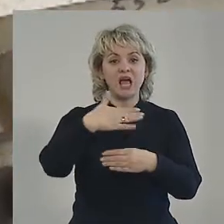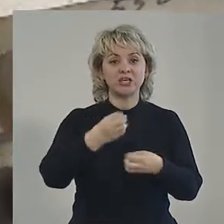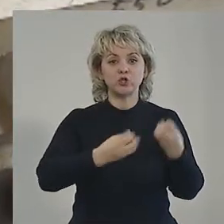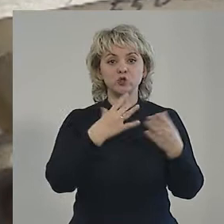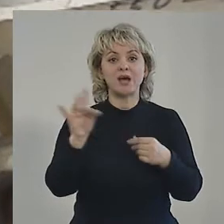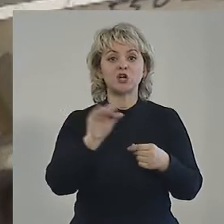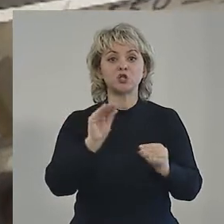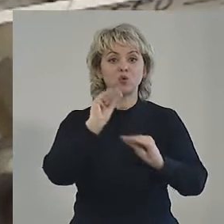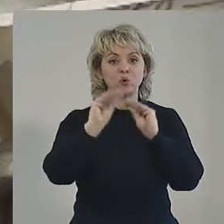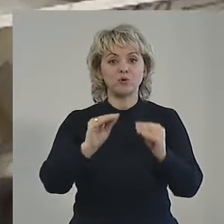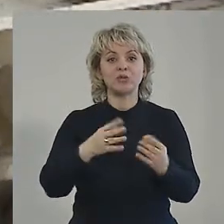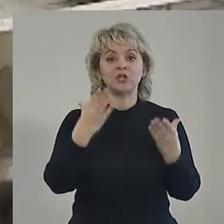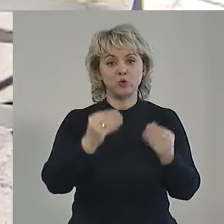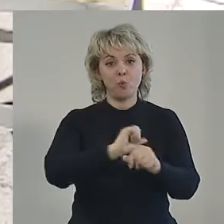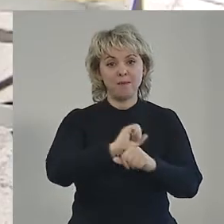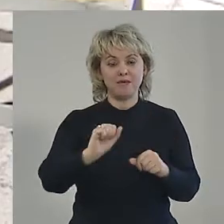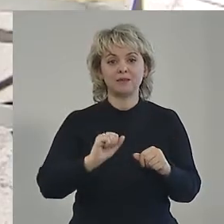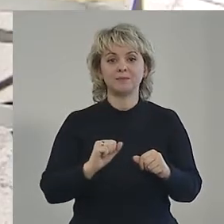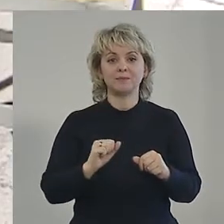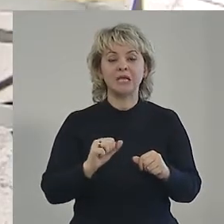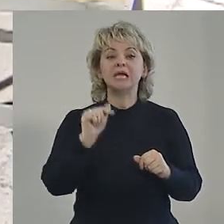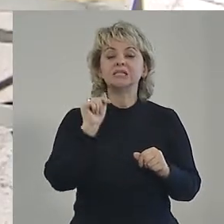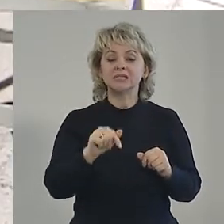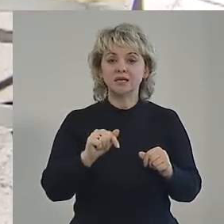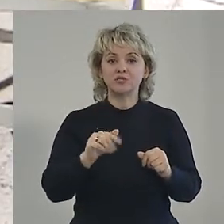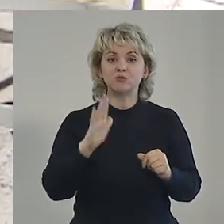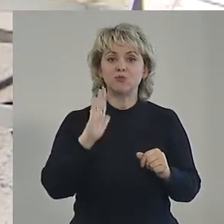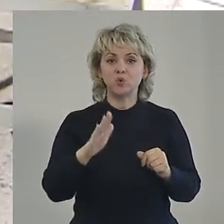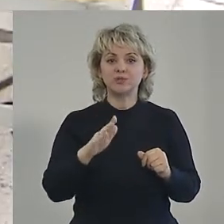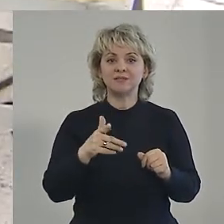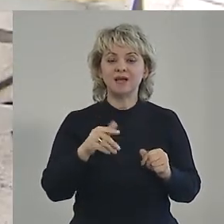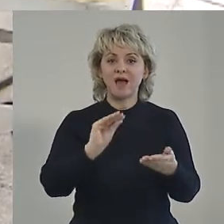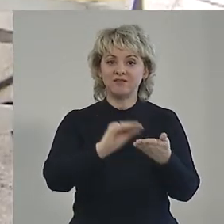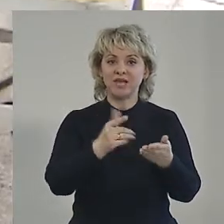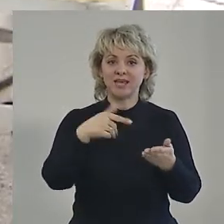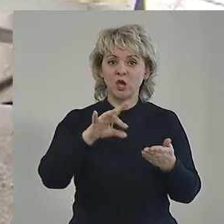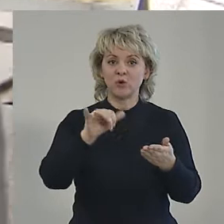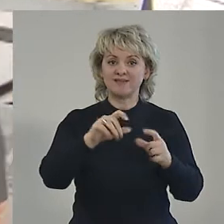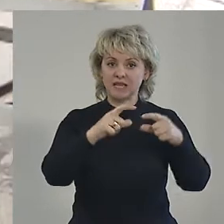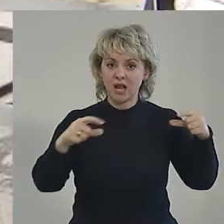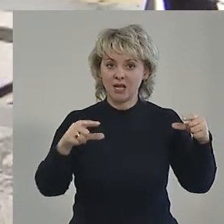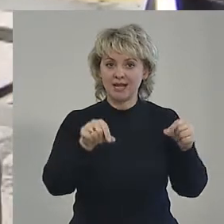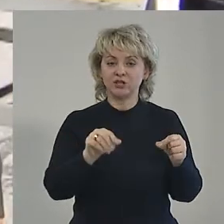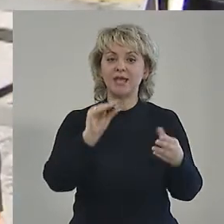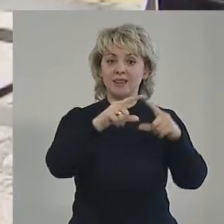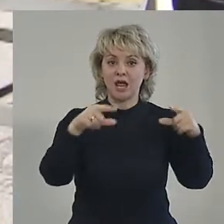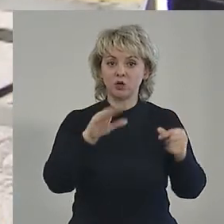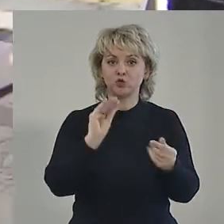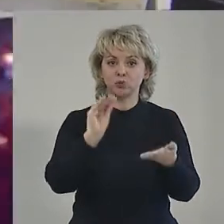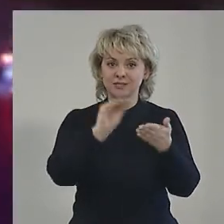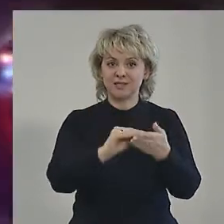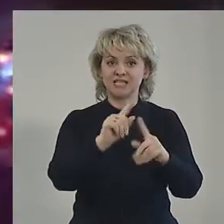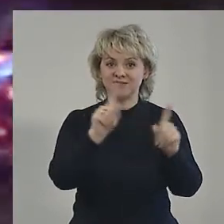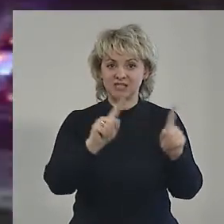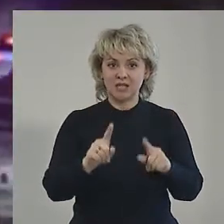тюльпаны. Ростов украшается ко Дню Победы. Здесь будет обрамлена георгиевской лентой, и на ленте будет